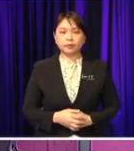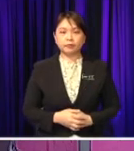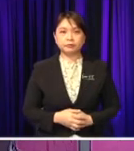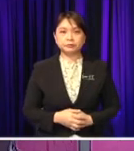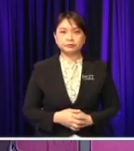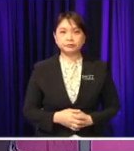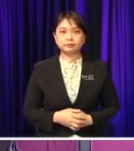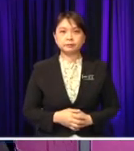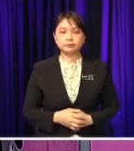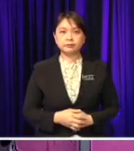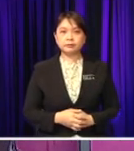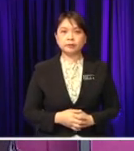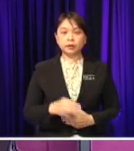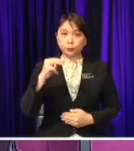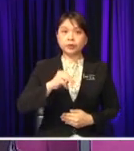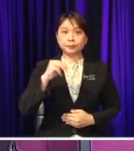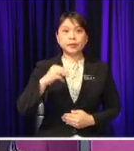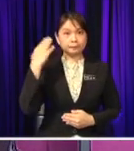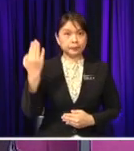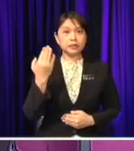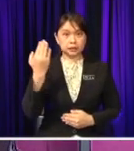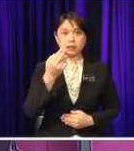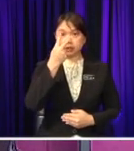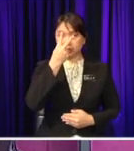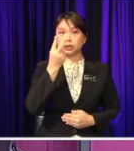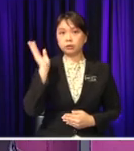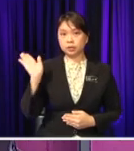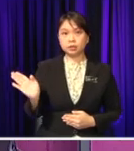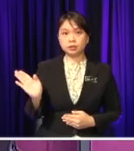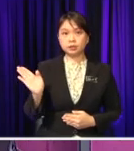udah biasa tak lihat simbol ini